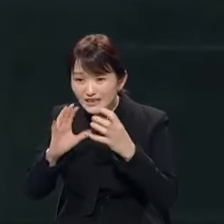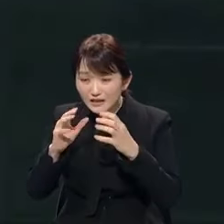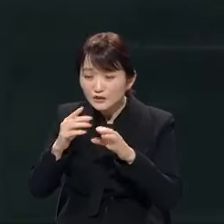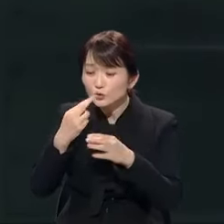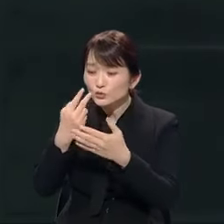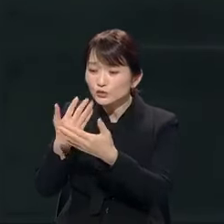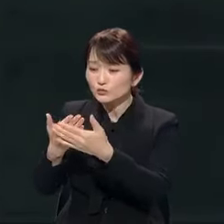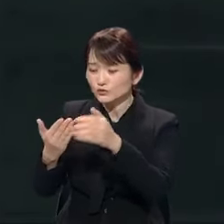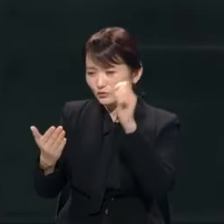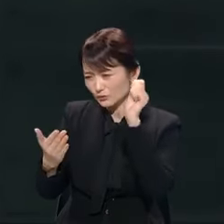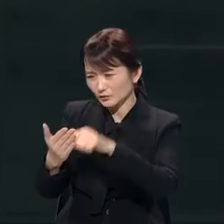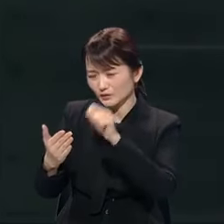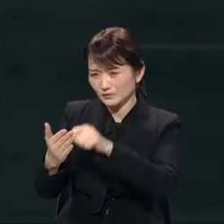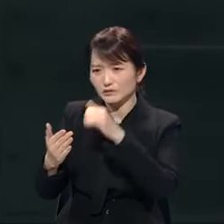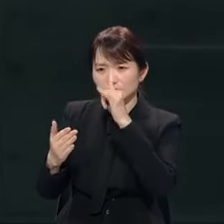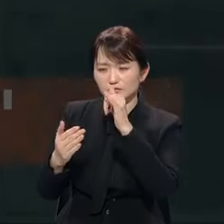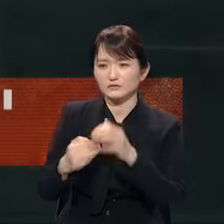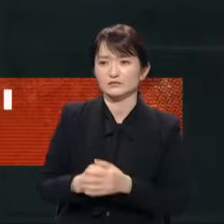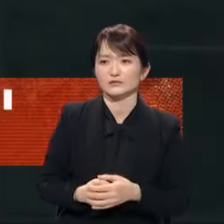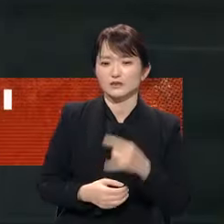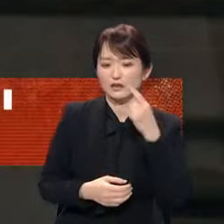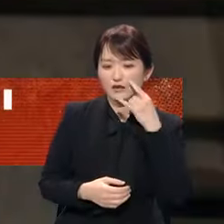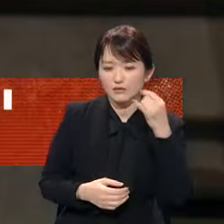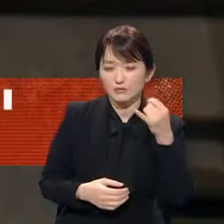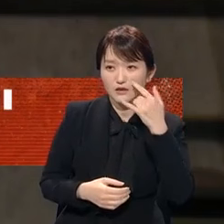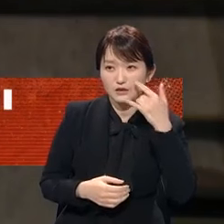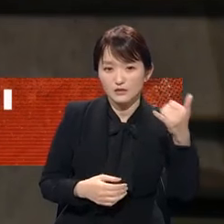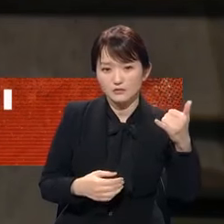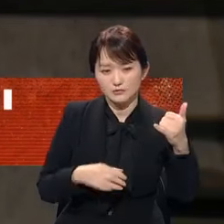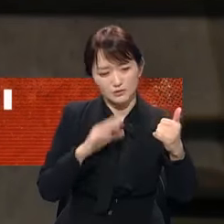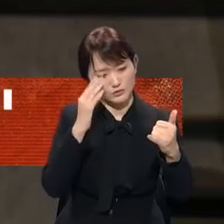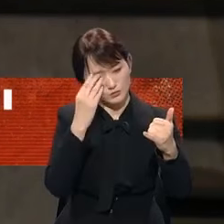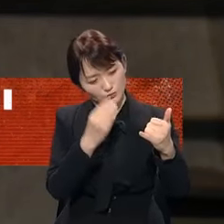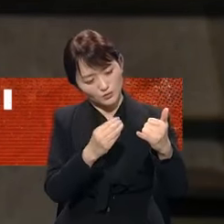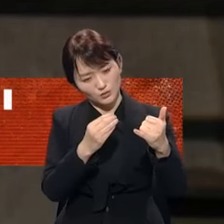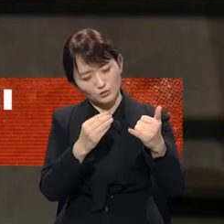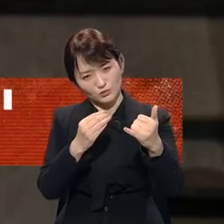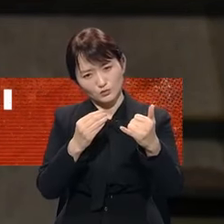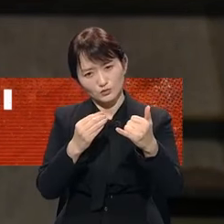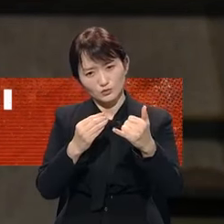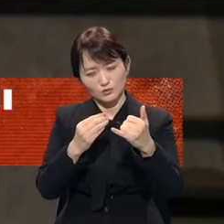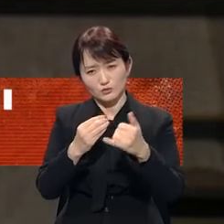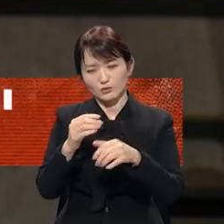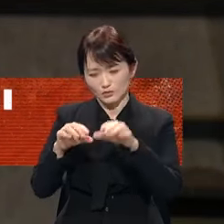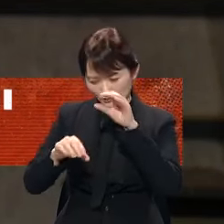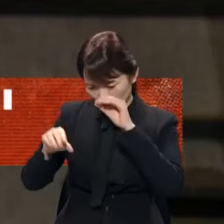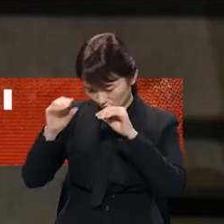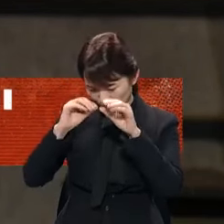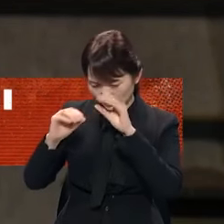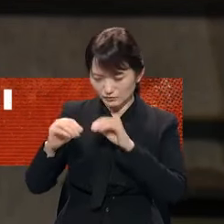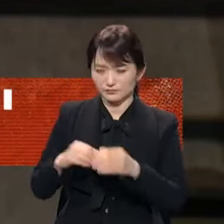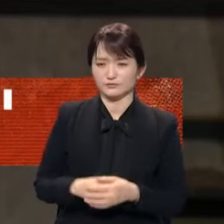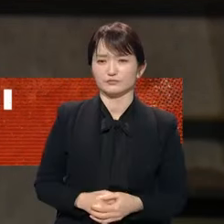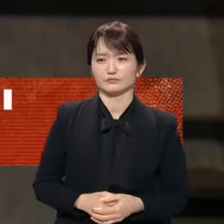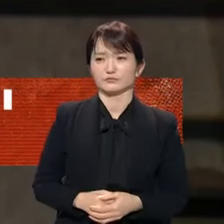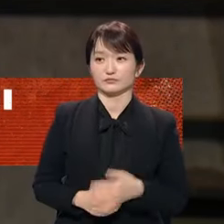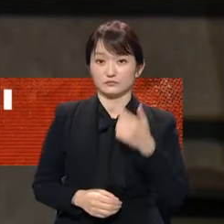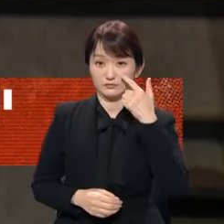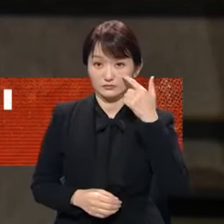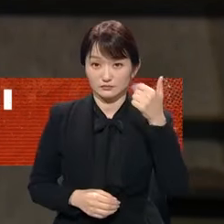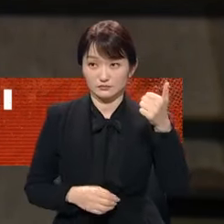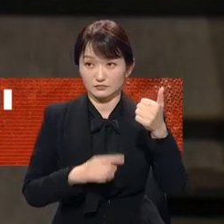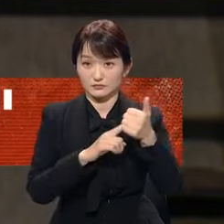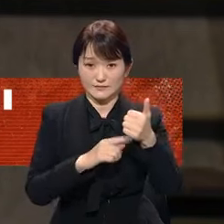정말 엄마와 아빠를 뒷모습을 보려면서 아이들이 잘한다는 말이 맞는 거죠. 네, 저 아버지 저런